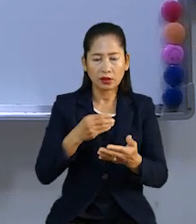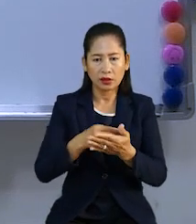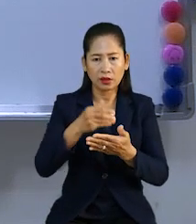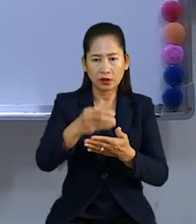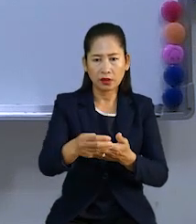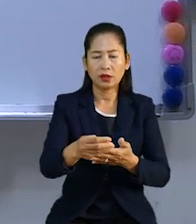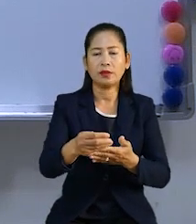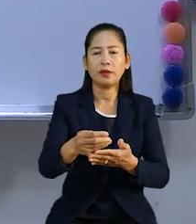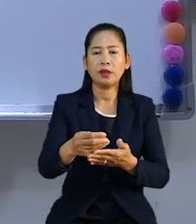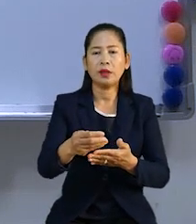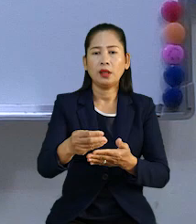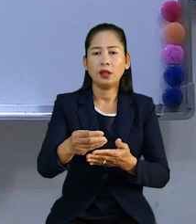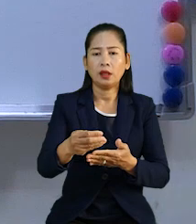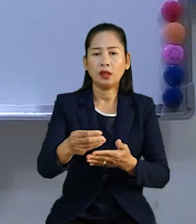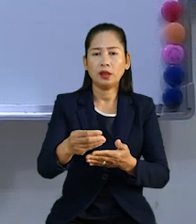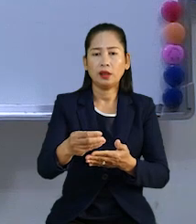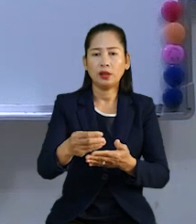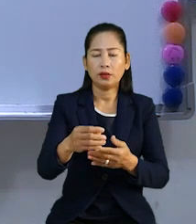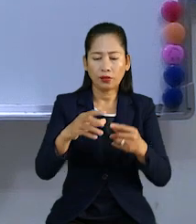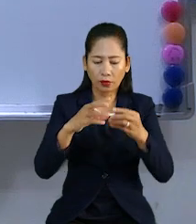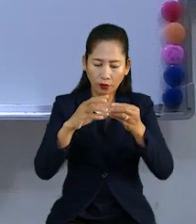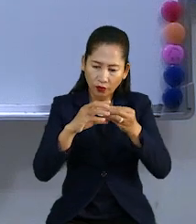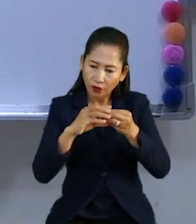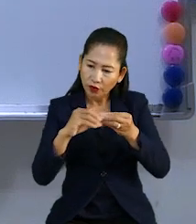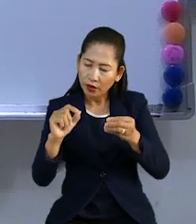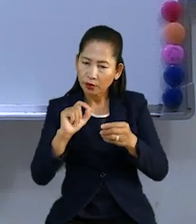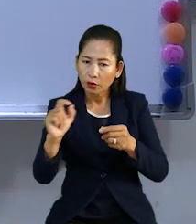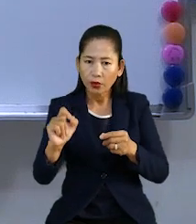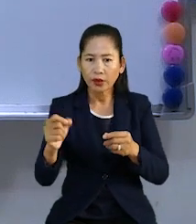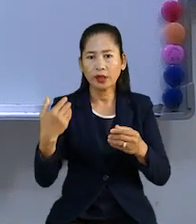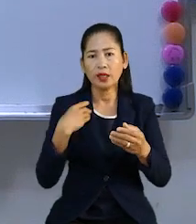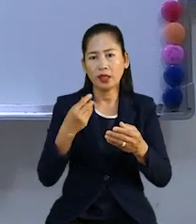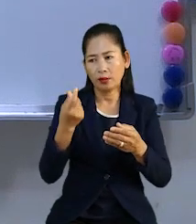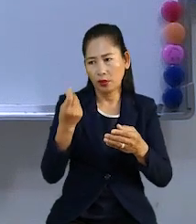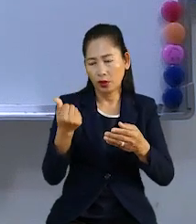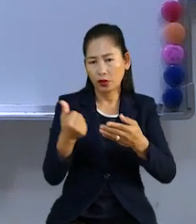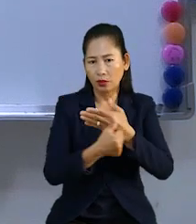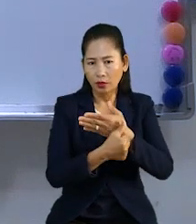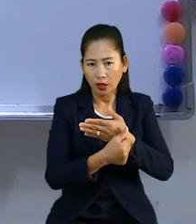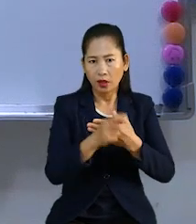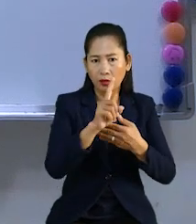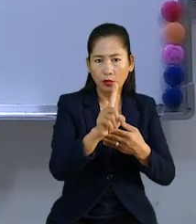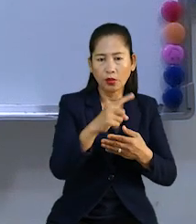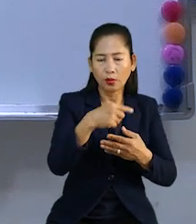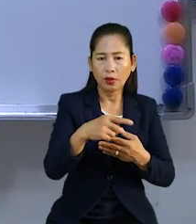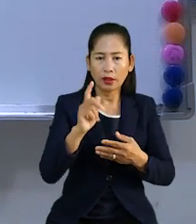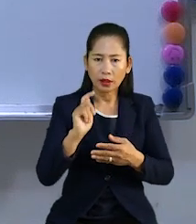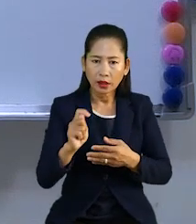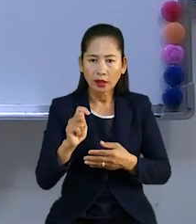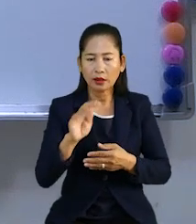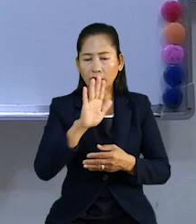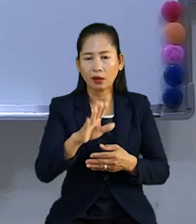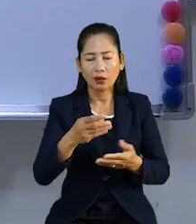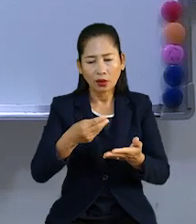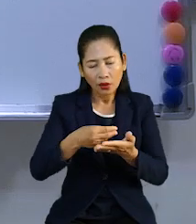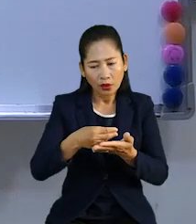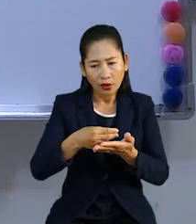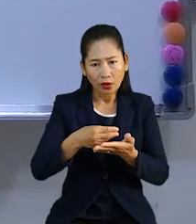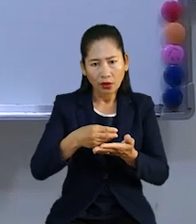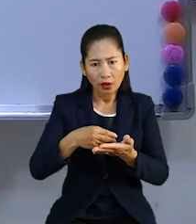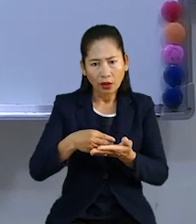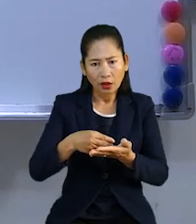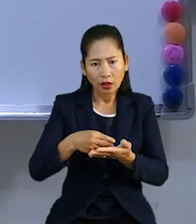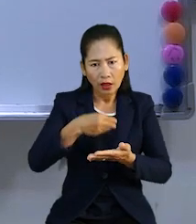tình, cô mà đàm, để miên đầm lấy, mùi poan riêng, hai con